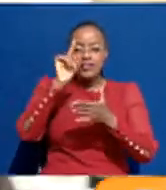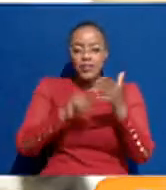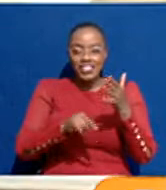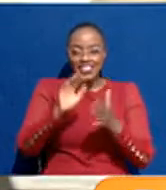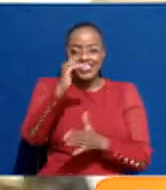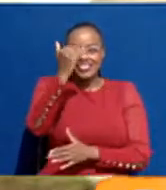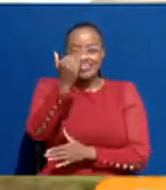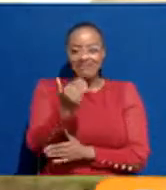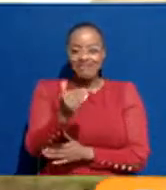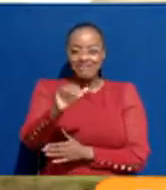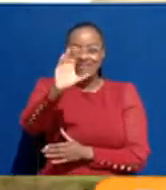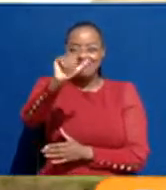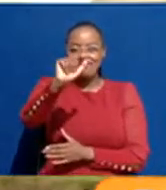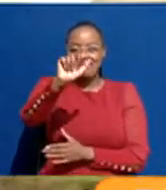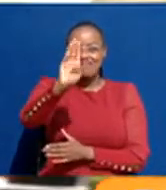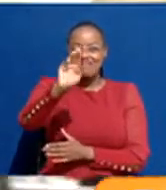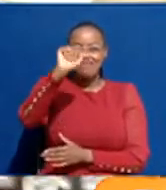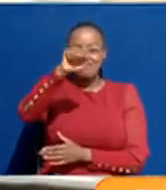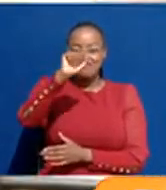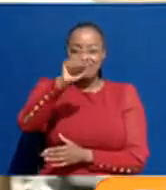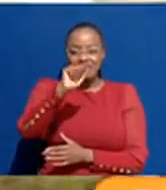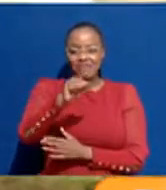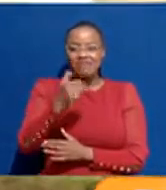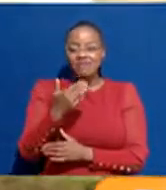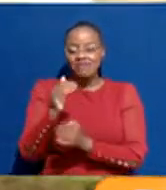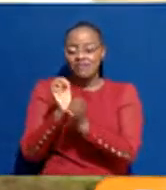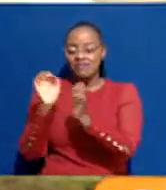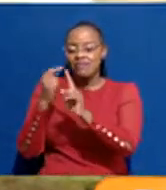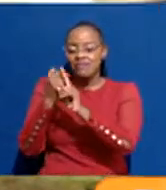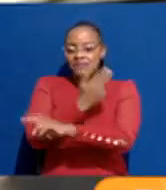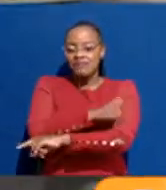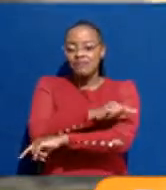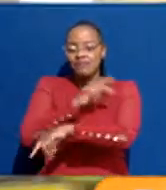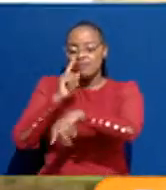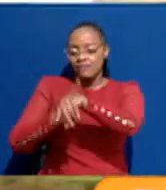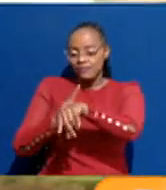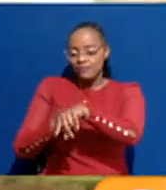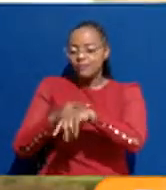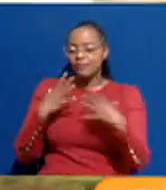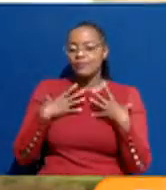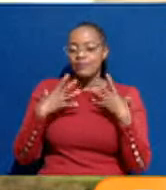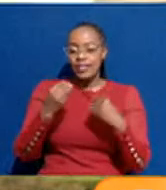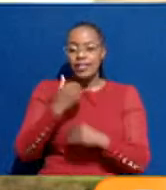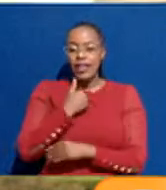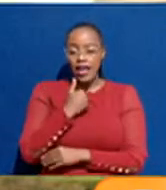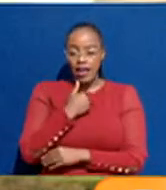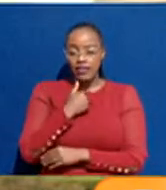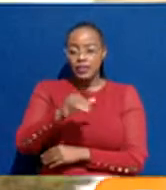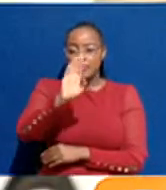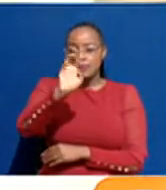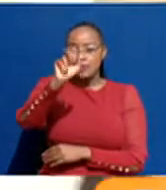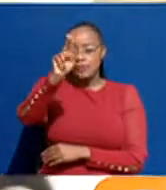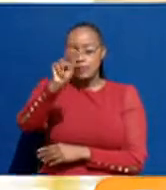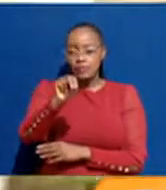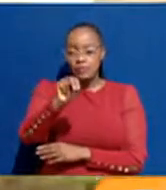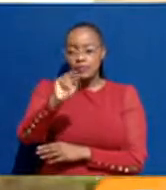mwana wao Caleb ataweza kutoka katika hospitali hii akiwa mzima. Ben